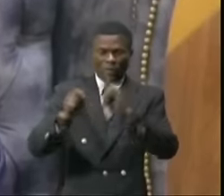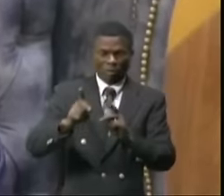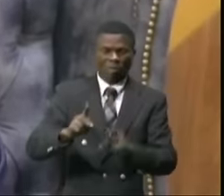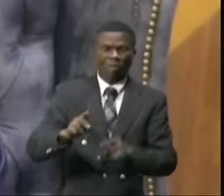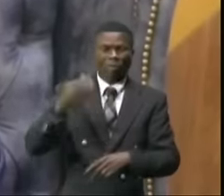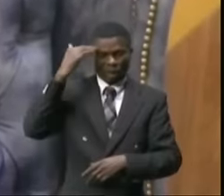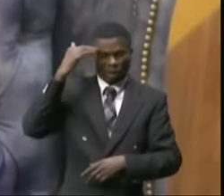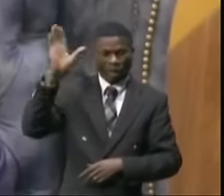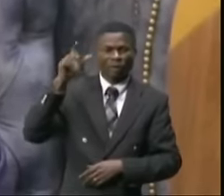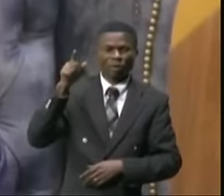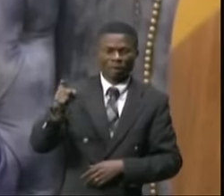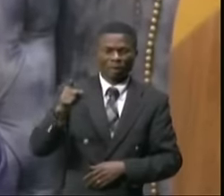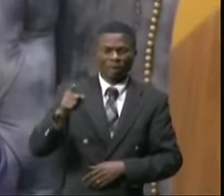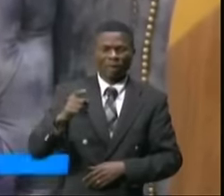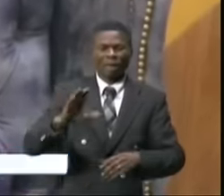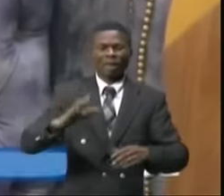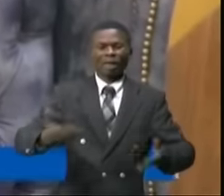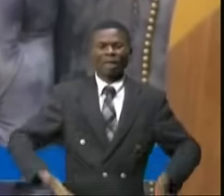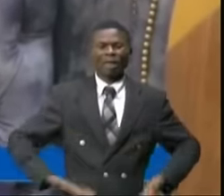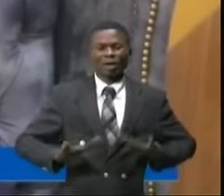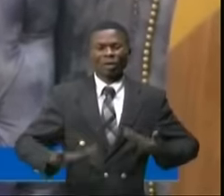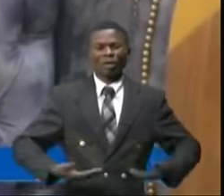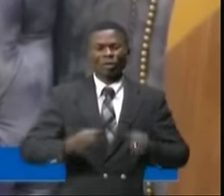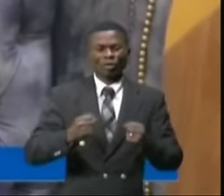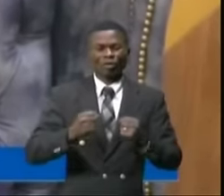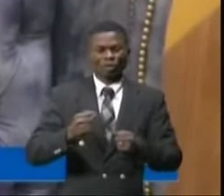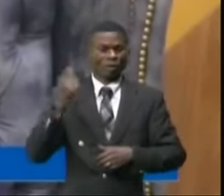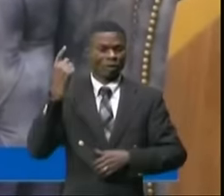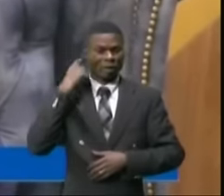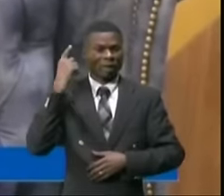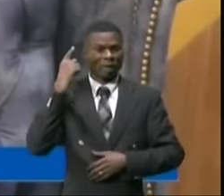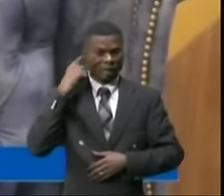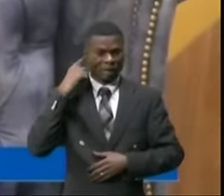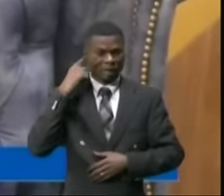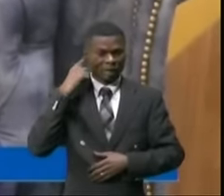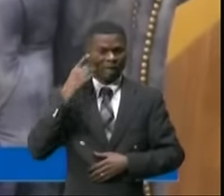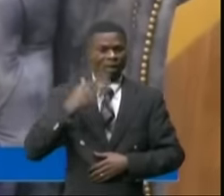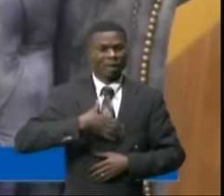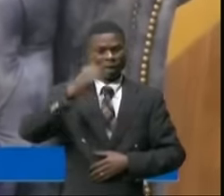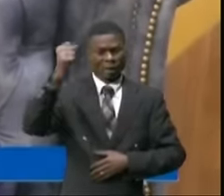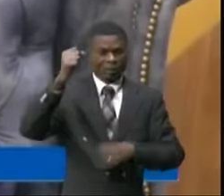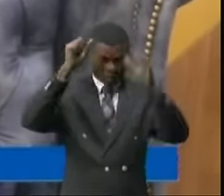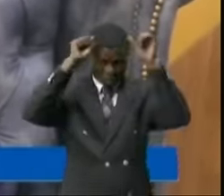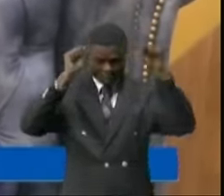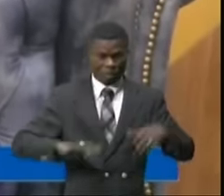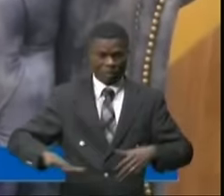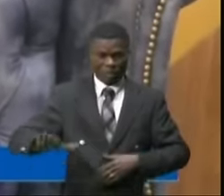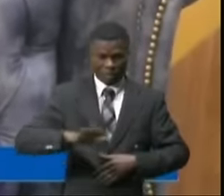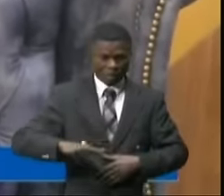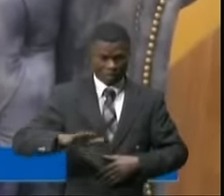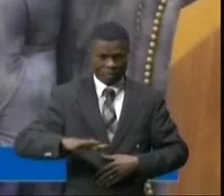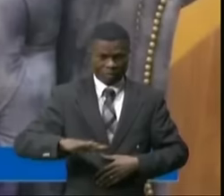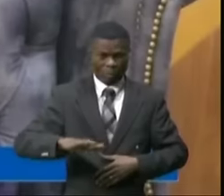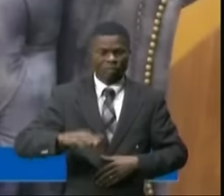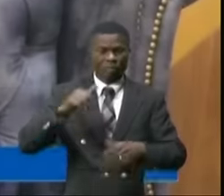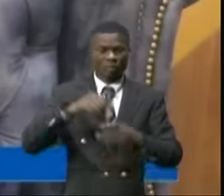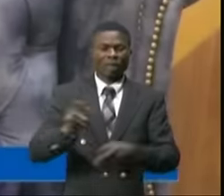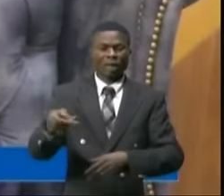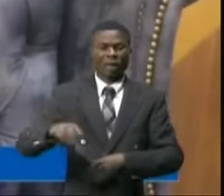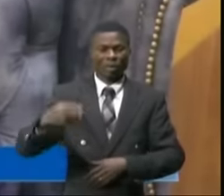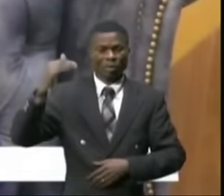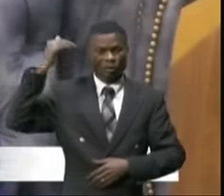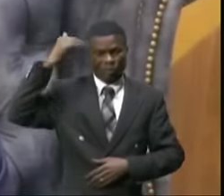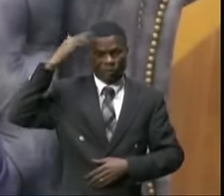coin. Je suis vraiment très satisfait quand j'ai appris aussi à la victoire du chef de l'État. Il a gagné les élections avec